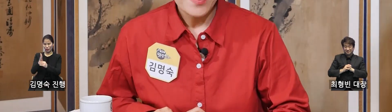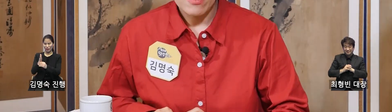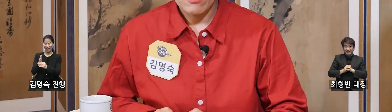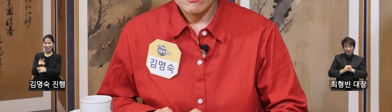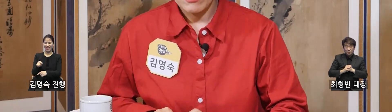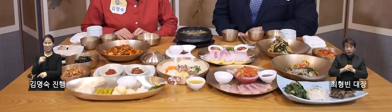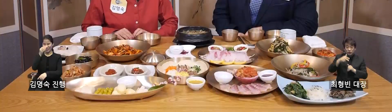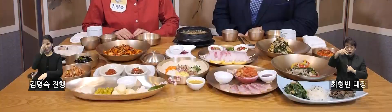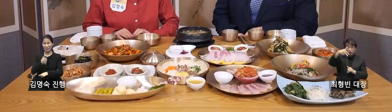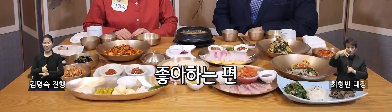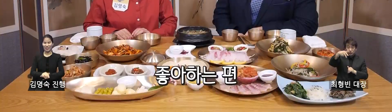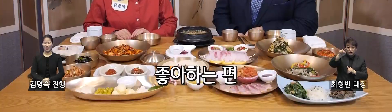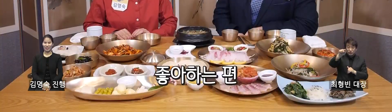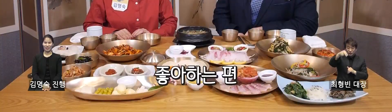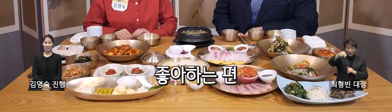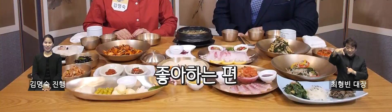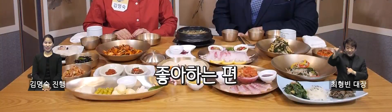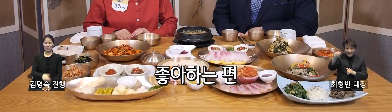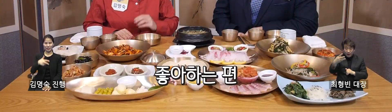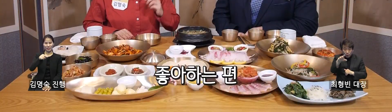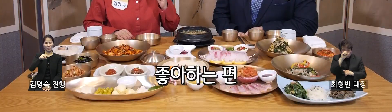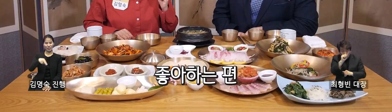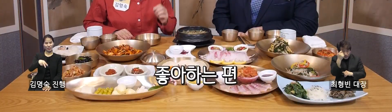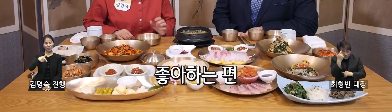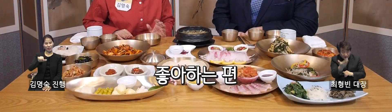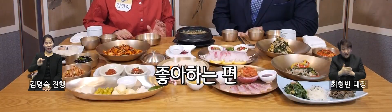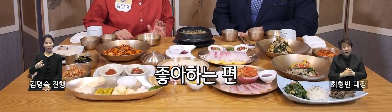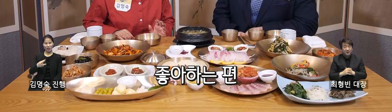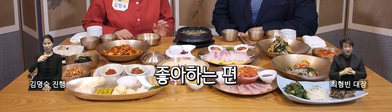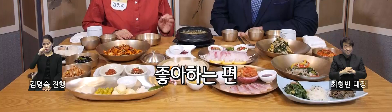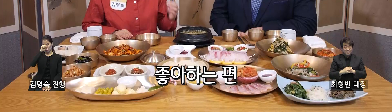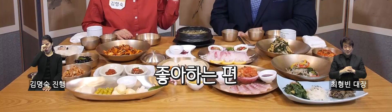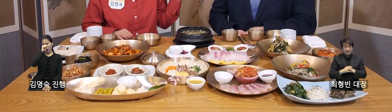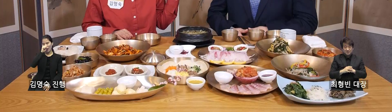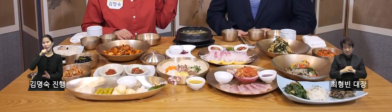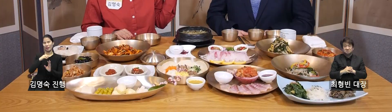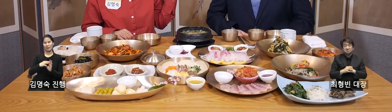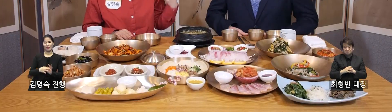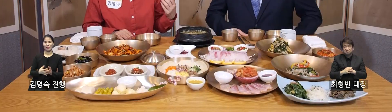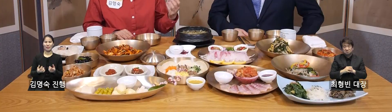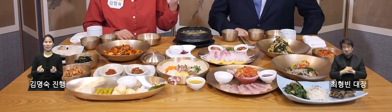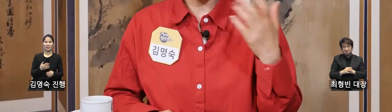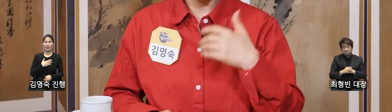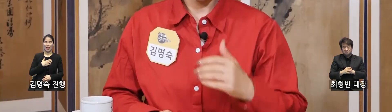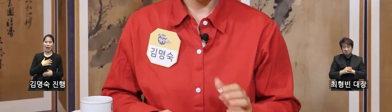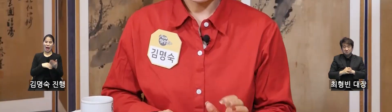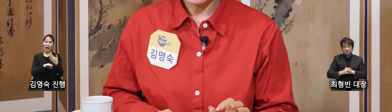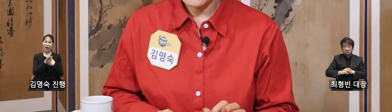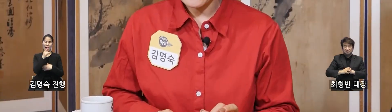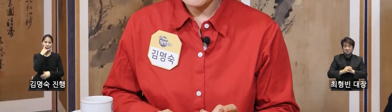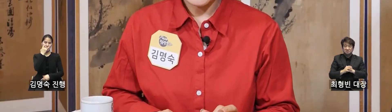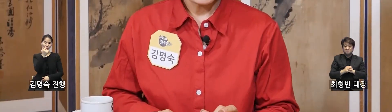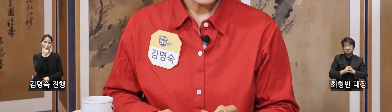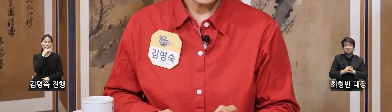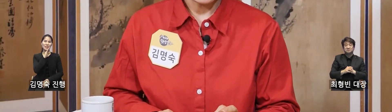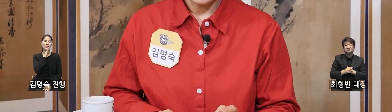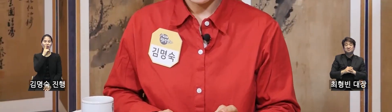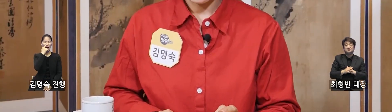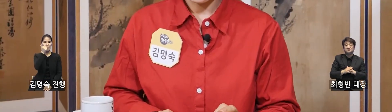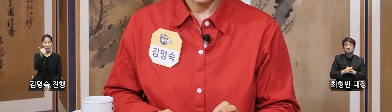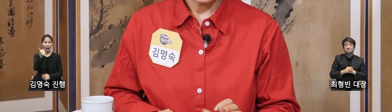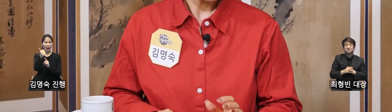좋아하세요 젓갈은 좋아하는 편이에요 그래서 오늘 이 저희 아빠가 칠러 아버님이